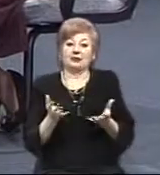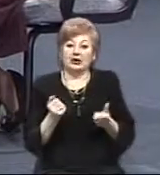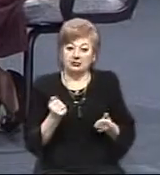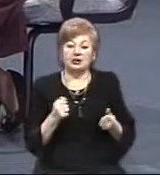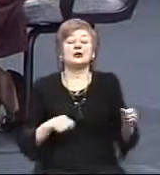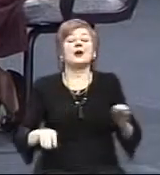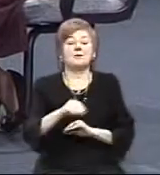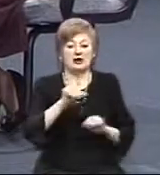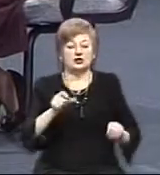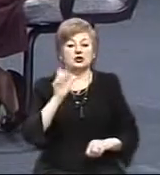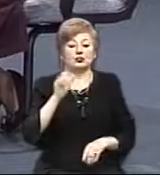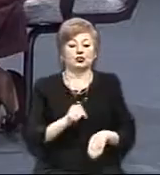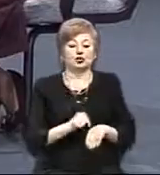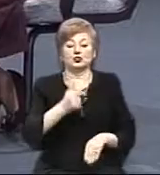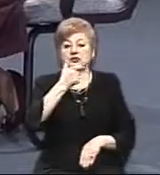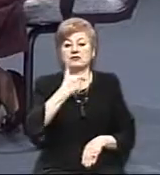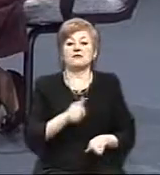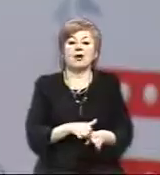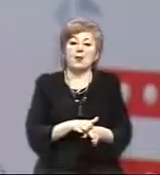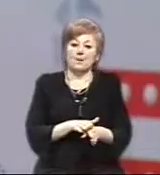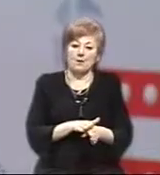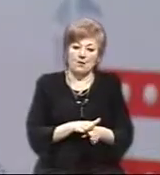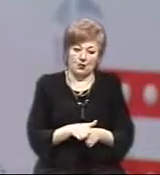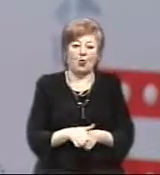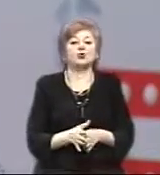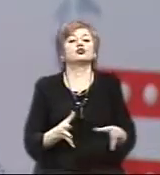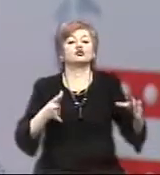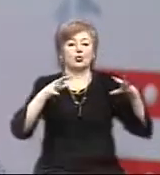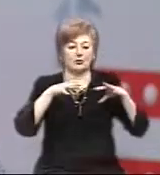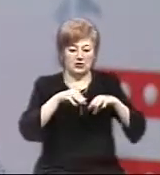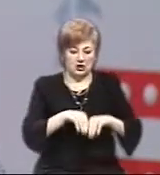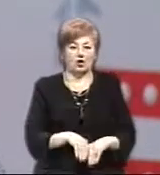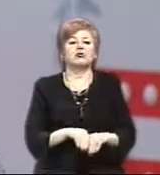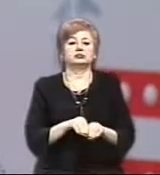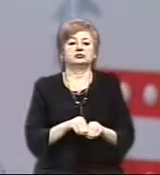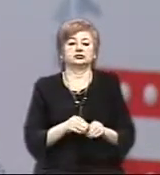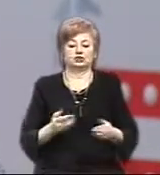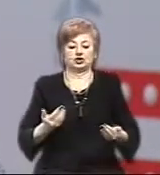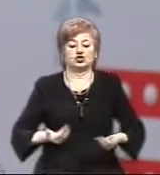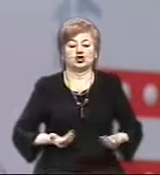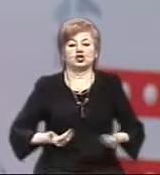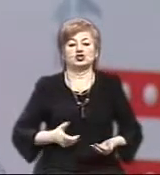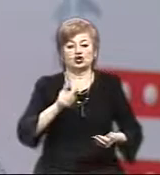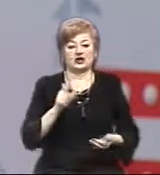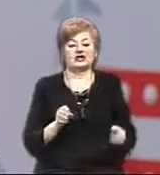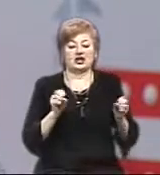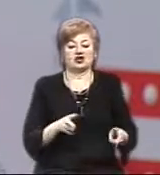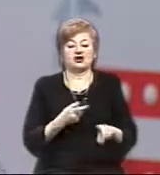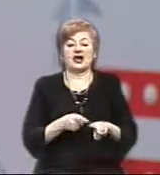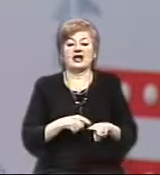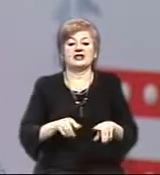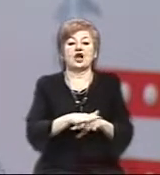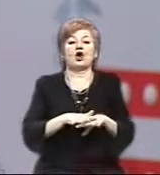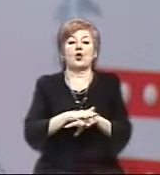переселенці зможуть відчувати себе повністю інтегрованими, так скажемо, повністю мешканцями і членами тих громад, в тому